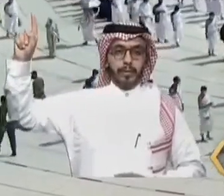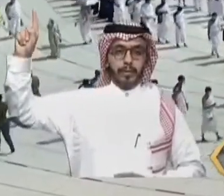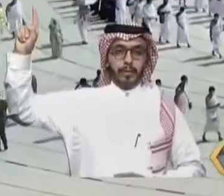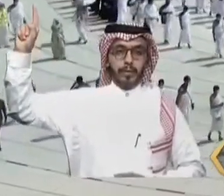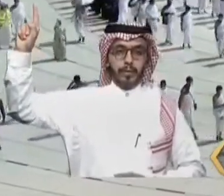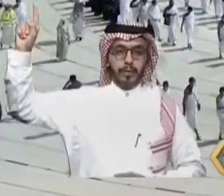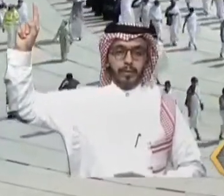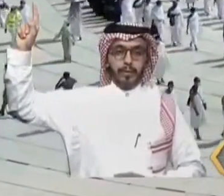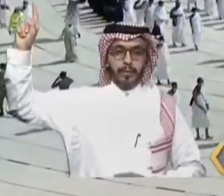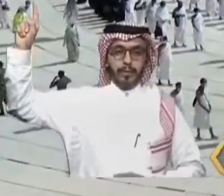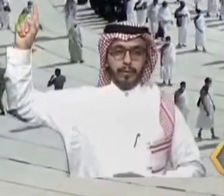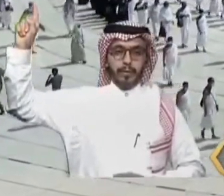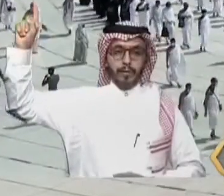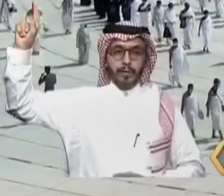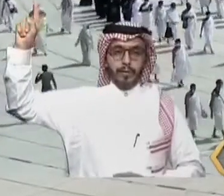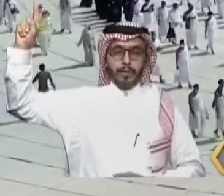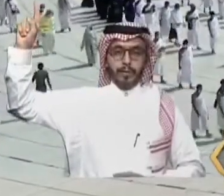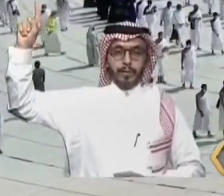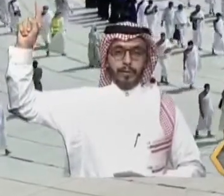الله،